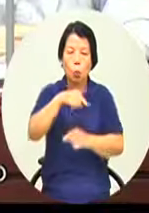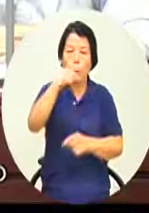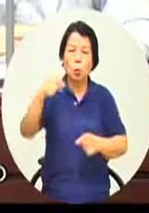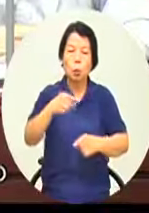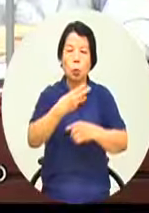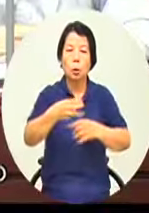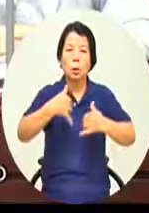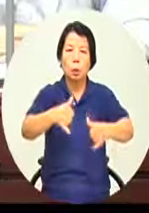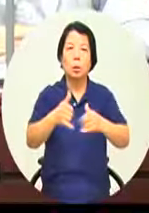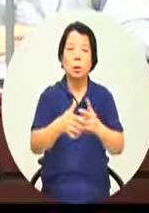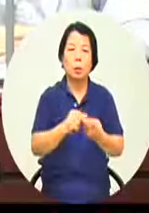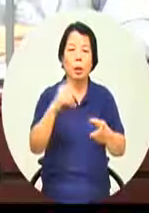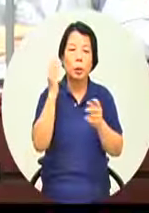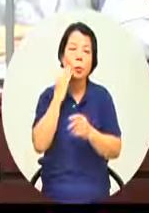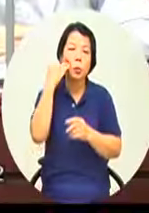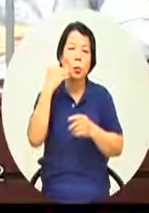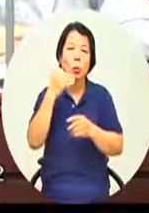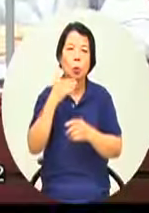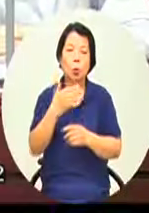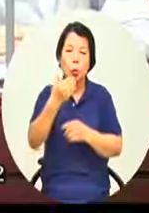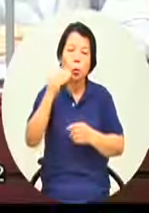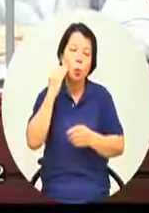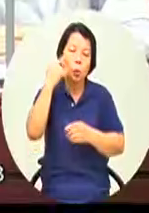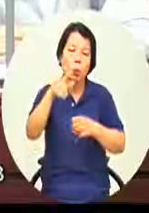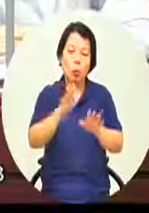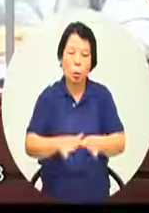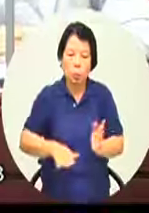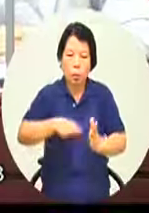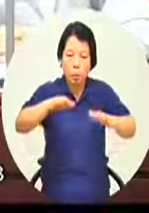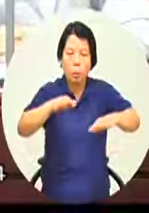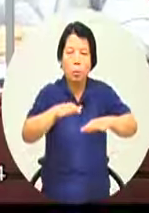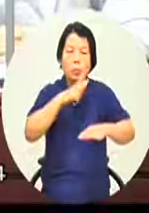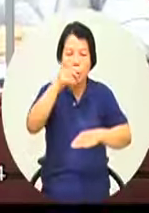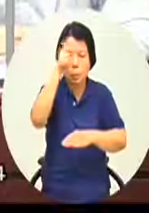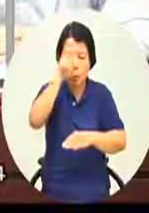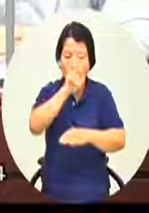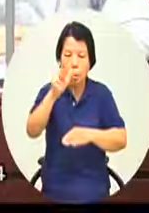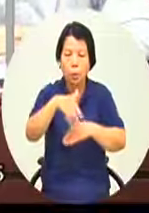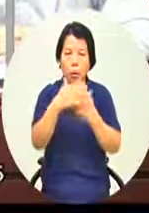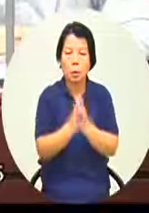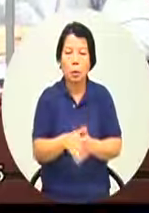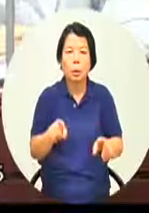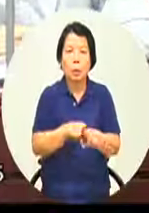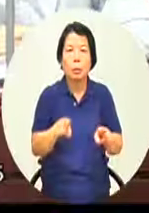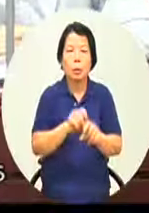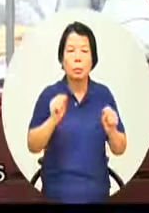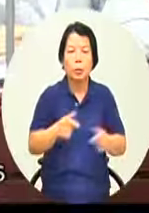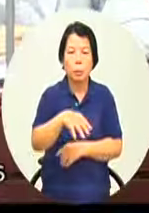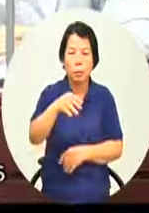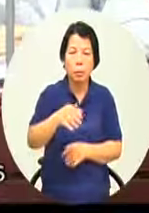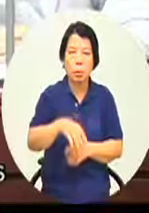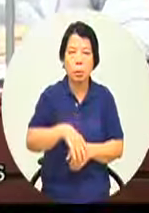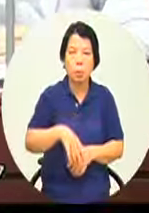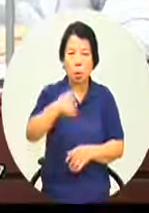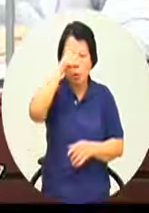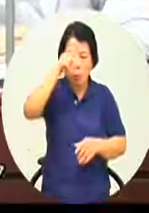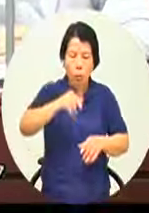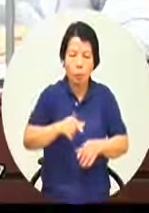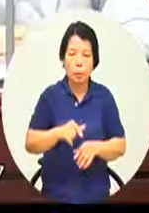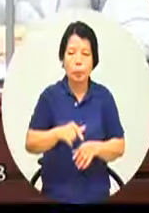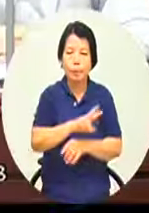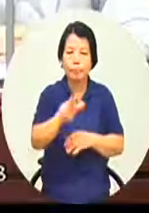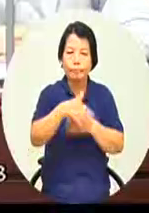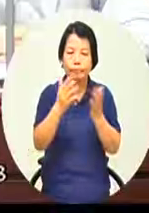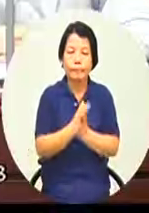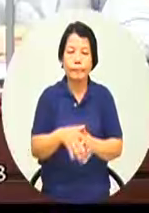这一些积水的这个水的颜色是黄色的。那其实在市区里面的积水一般都不是黄色，那这主要就是说在鼓山的这个